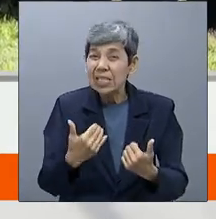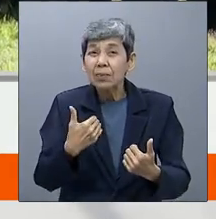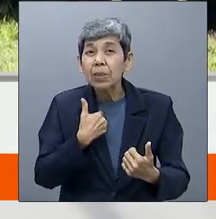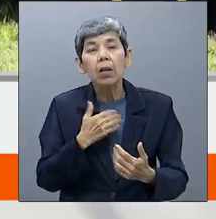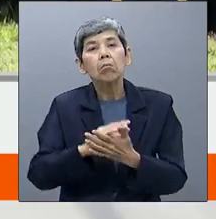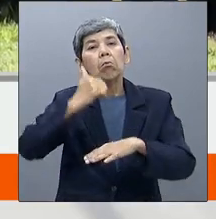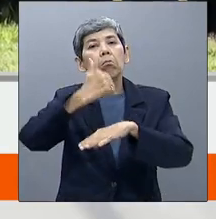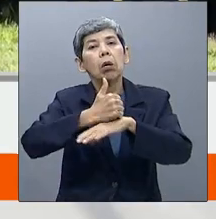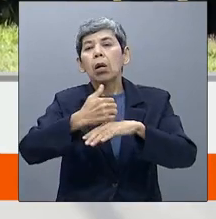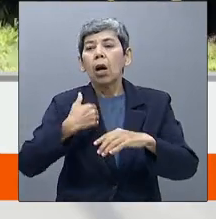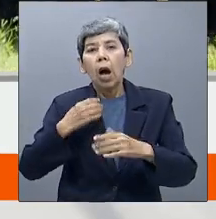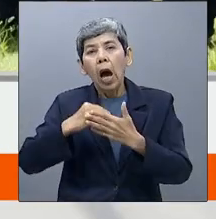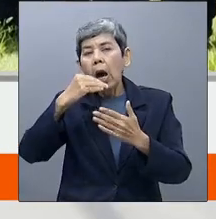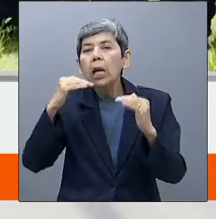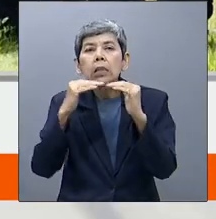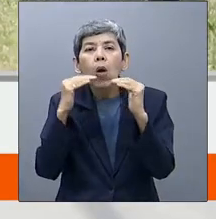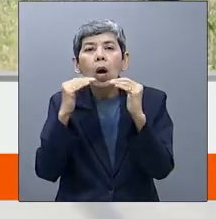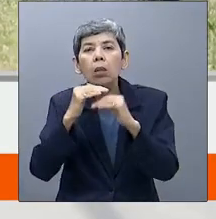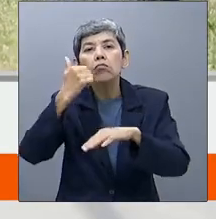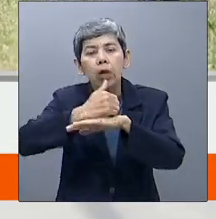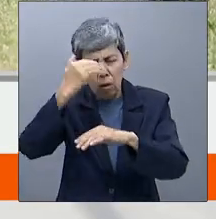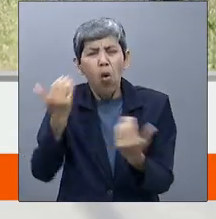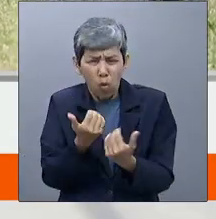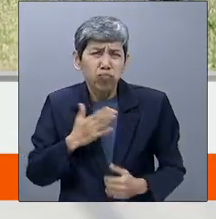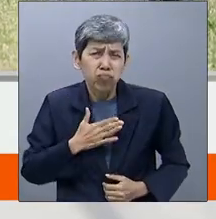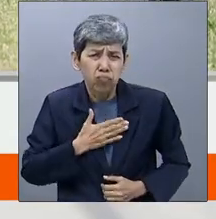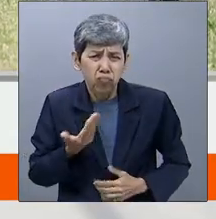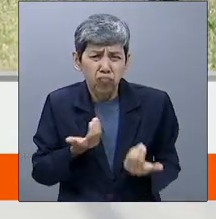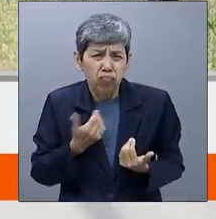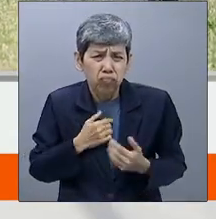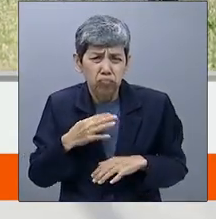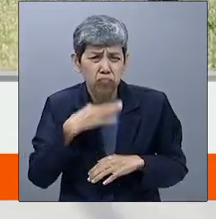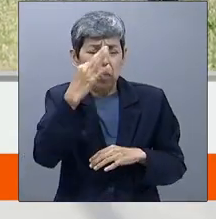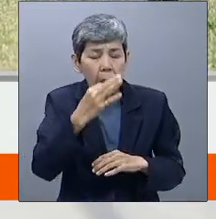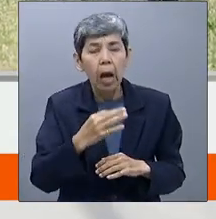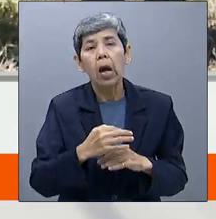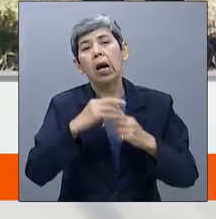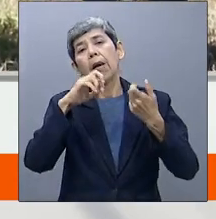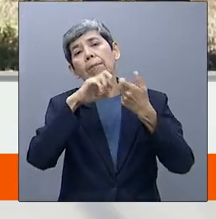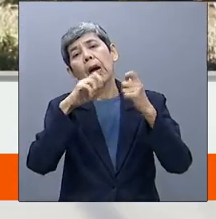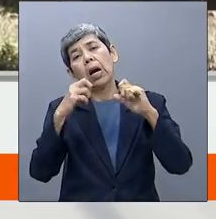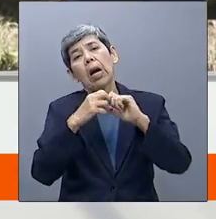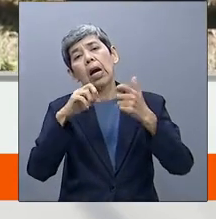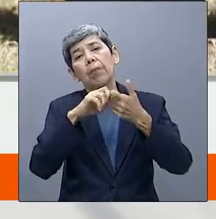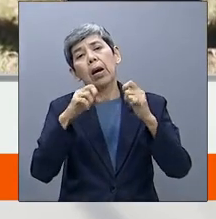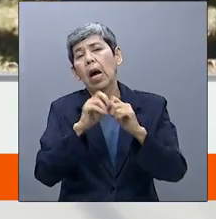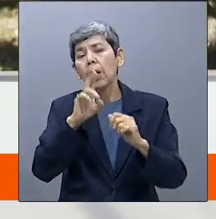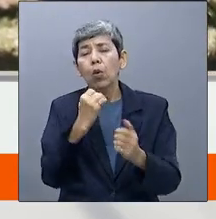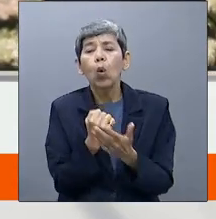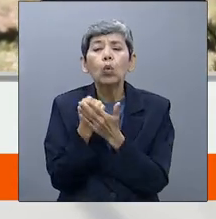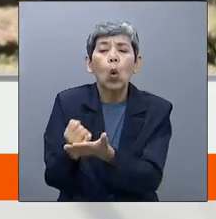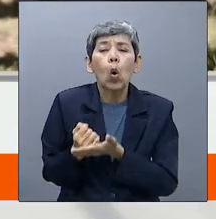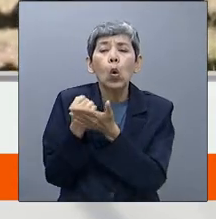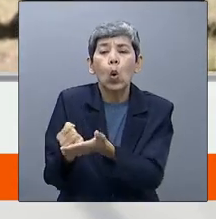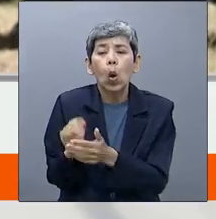การที่รุ่นเดียวกับผบ.ท่านก็ขอลูกผมมั่งสินะอย่างนู้นอย่างนี้มันก็เลยกลายเป็นกระบวนการเนี่ยระบบอุปถัมภ์